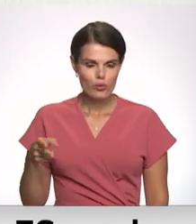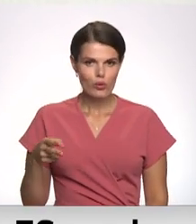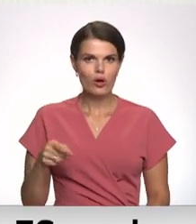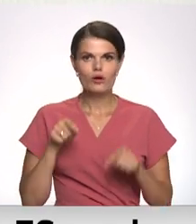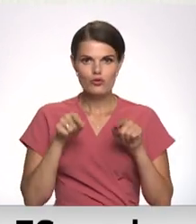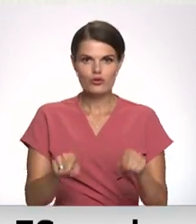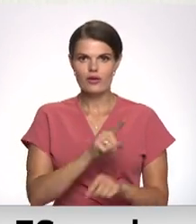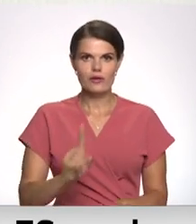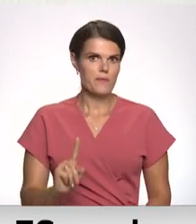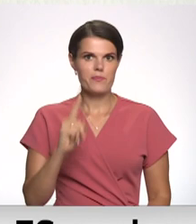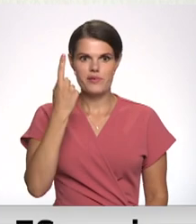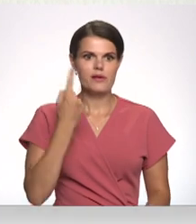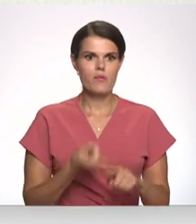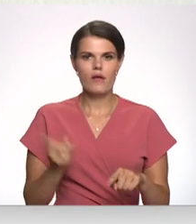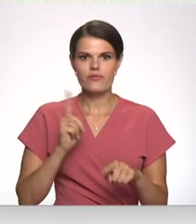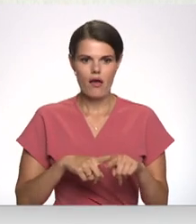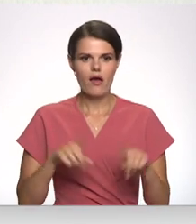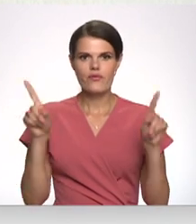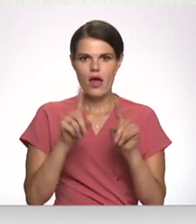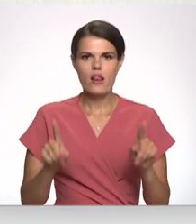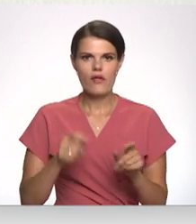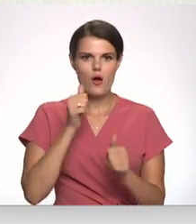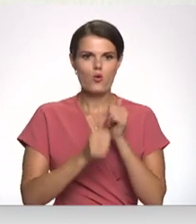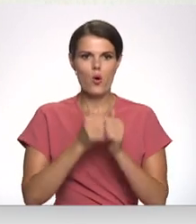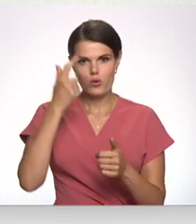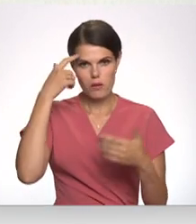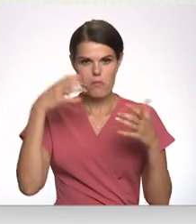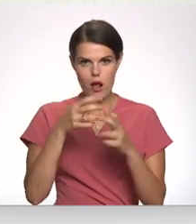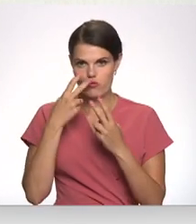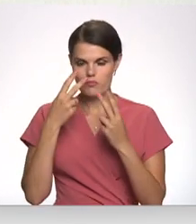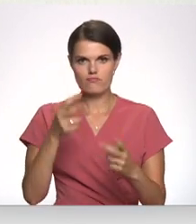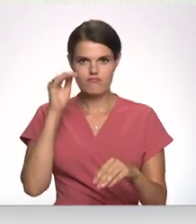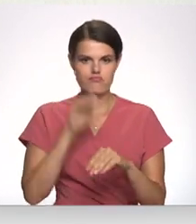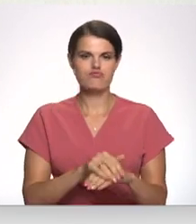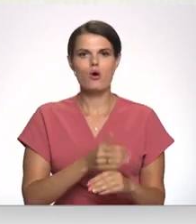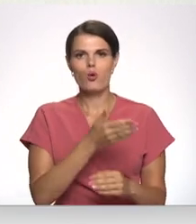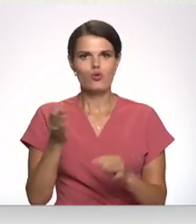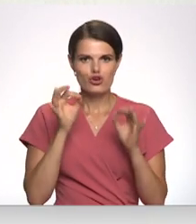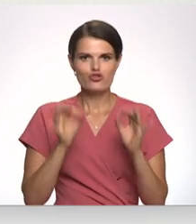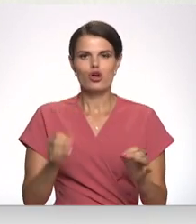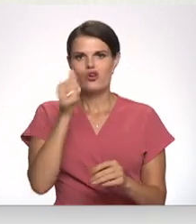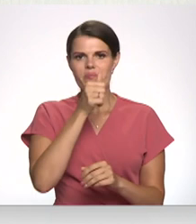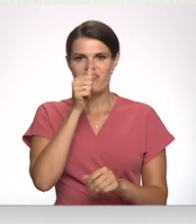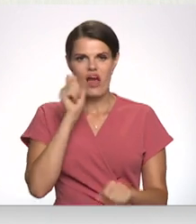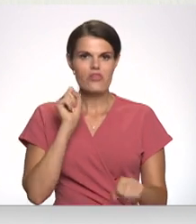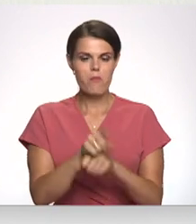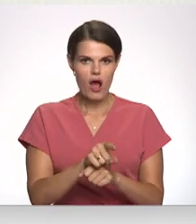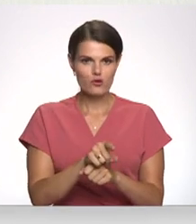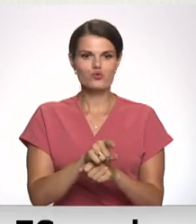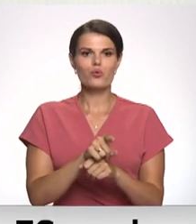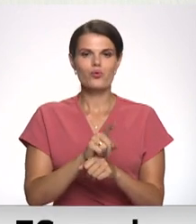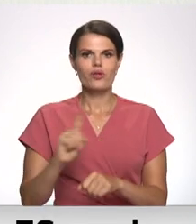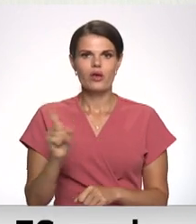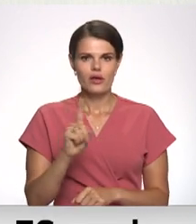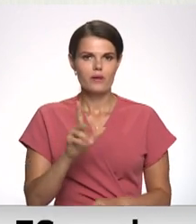ir pirmā tāda lieta konkurences padomes praksē, kurā tieši privātajā pasūtījumā